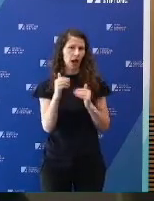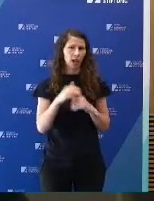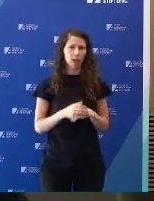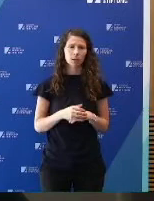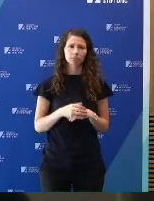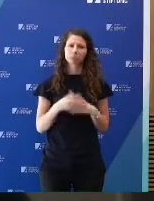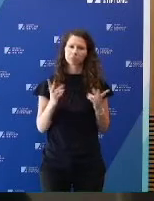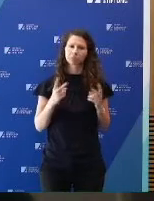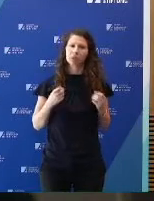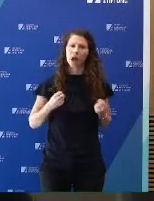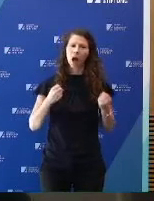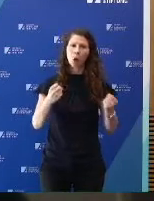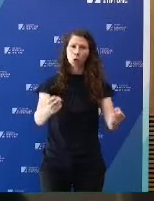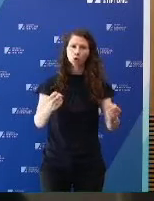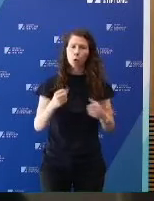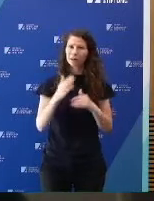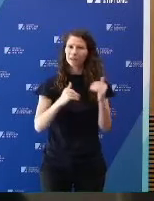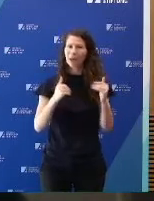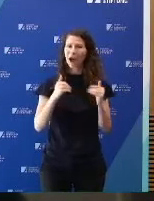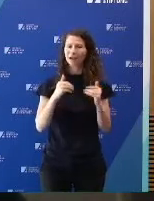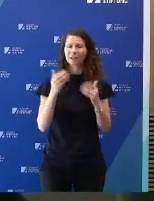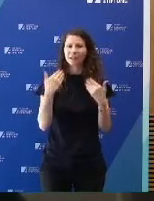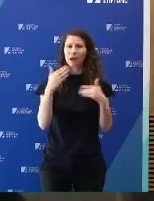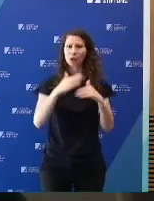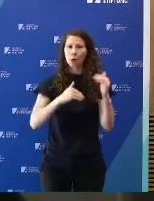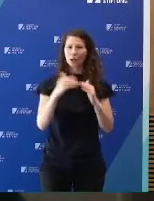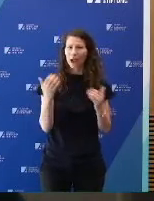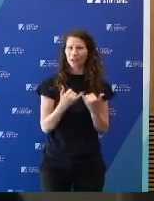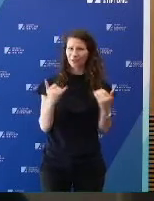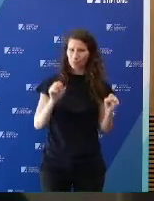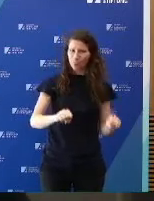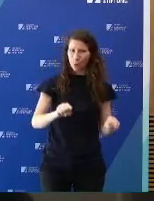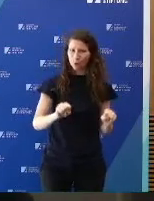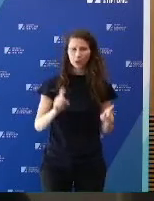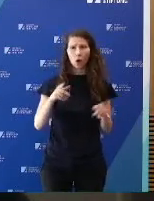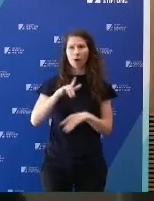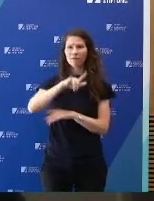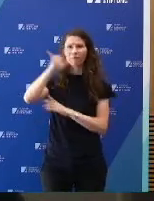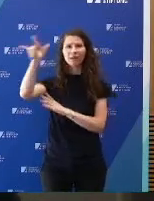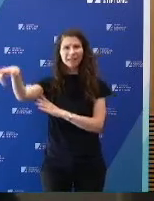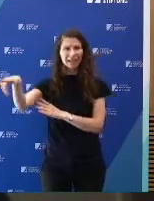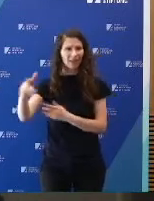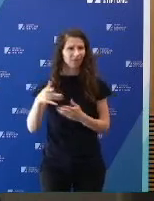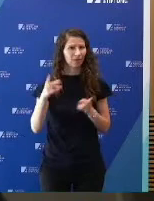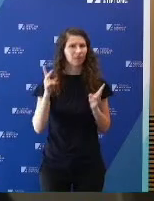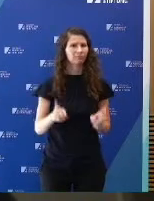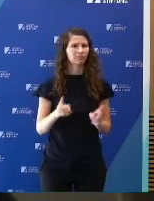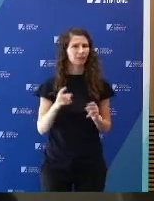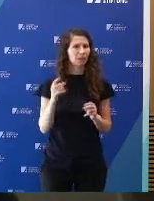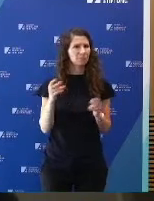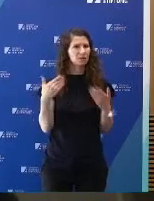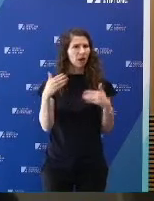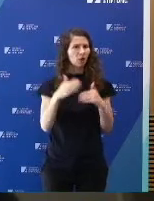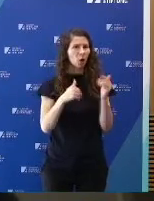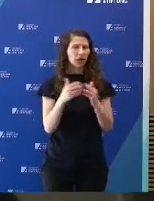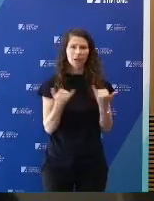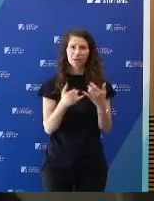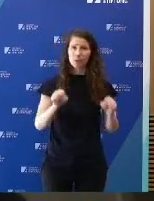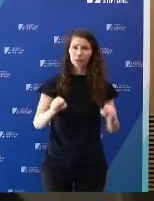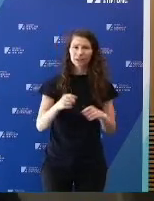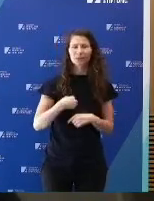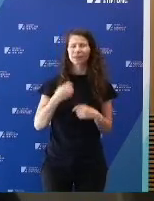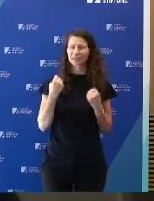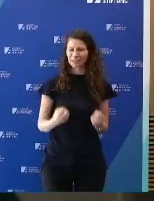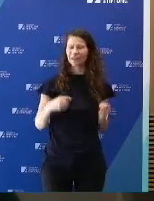fahren? Inwiefern kann man vielleicht auch irgendwann klimaneutral fliegen? Und ich bin mir sicher, wir haben die guten Ingenieurinnen und Ingenieure in unserem Land, die genau